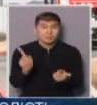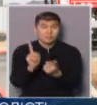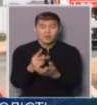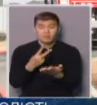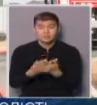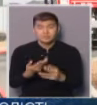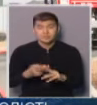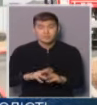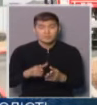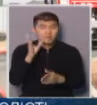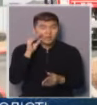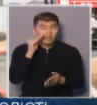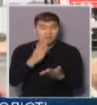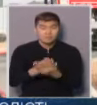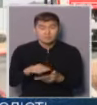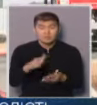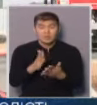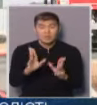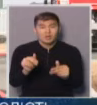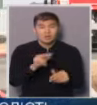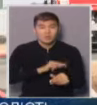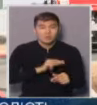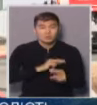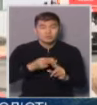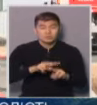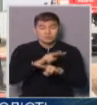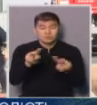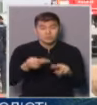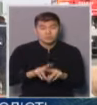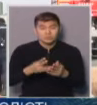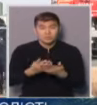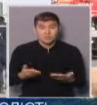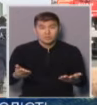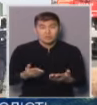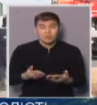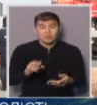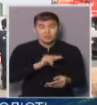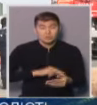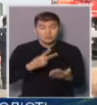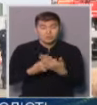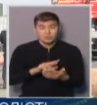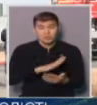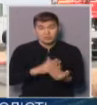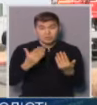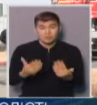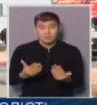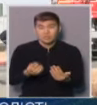құралдар, кинологическая служба деп қызмет бар, кинологтар. Сол біздің кинологтарымыз жұмысын көрсетіп,